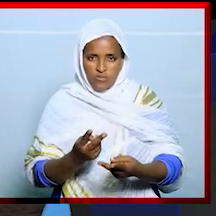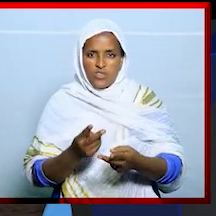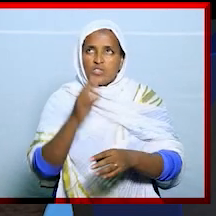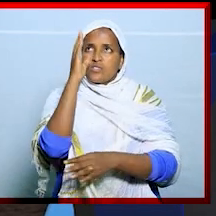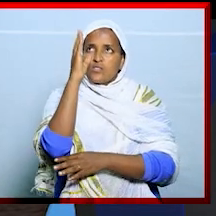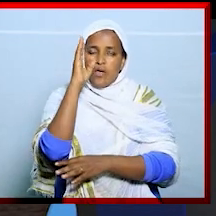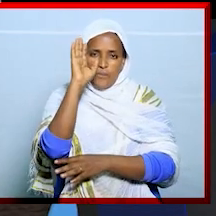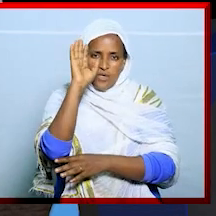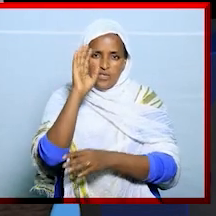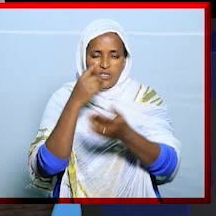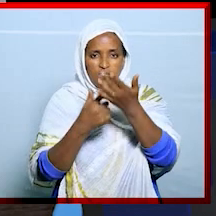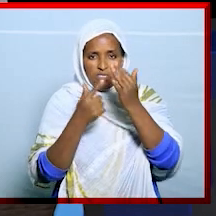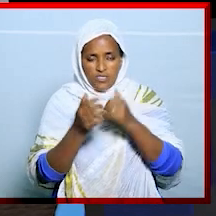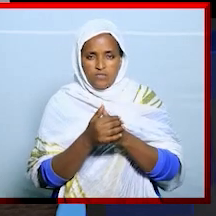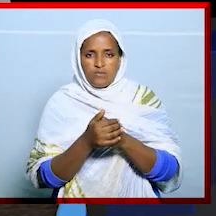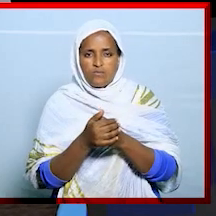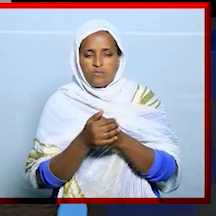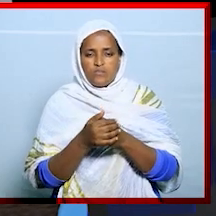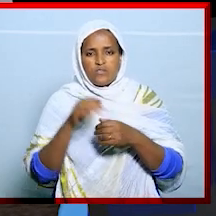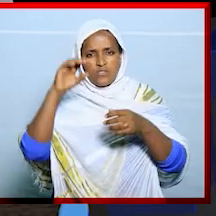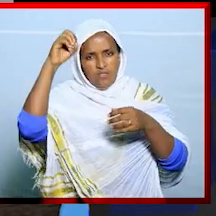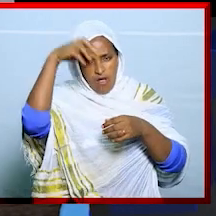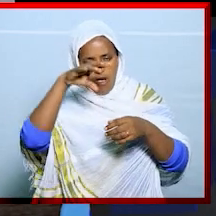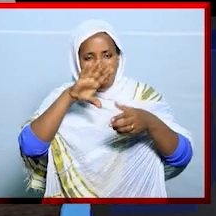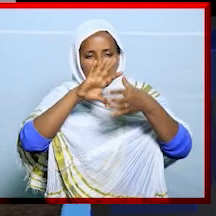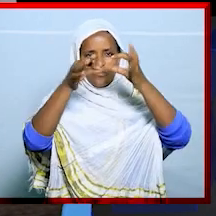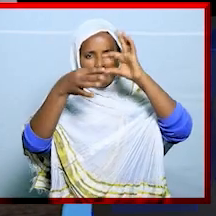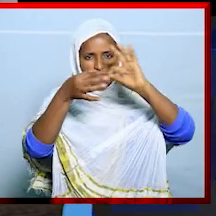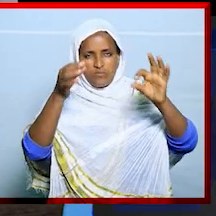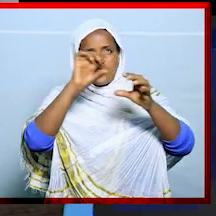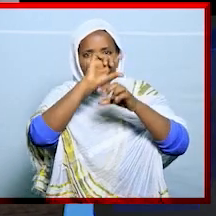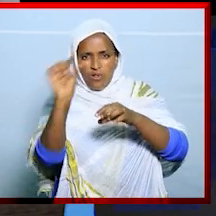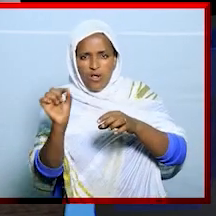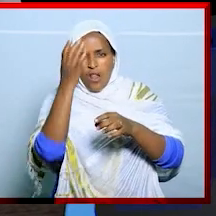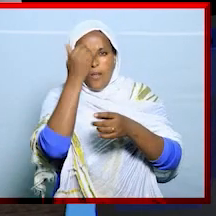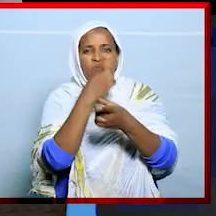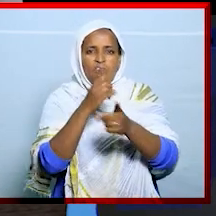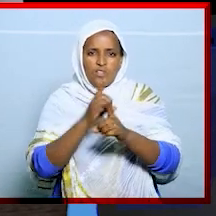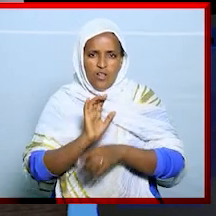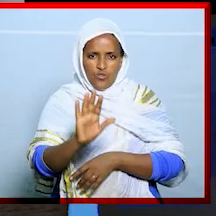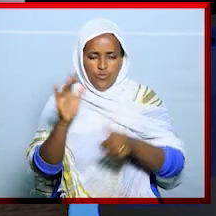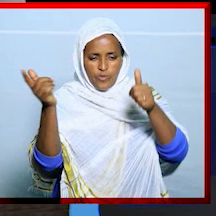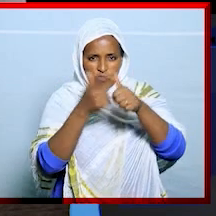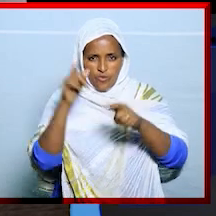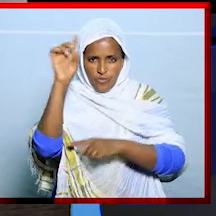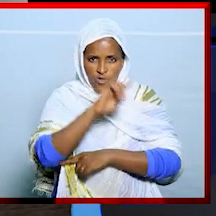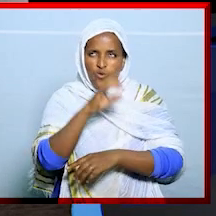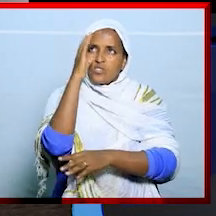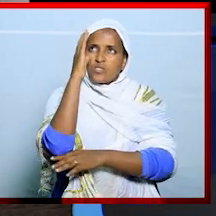መፈጠራቸውን ነው የምንመለከተው። እግዚአብሔር እነዚህን ፀሐይ፣ ጨረቃ፣ ከዋክብትን ለምን ፈጠራቸው?